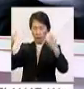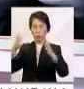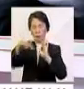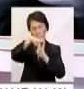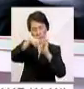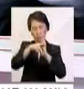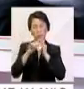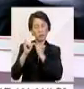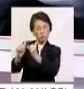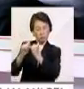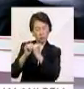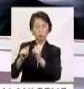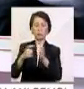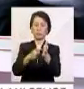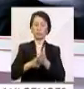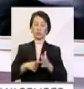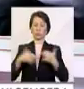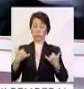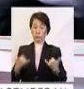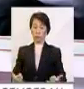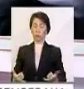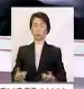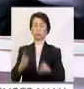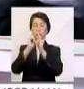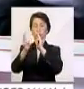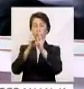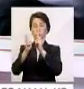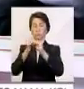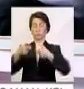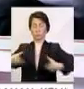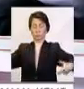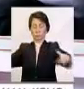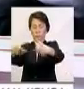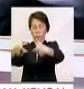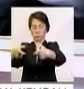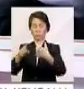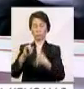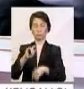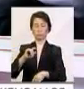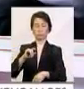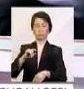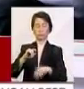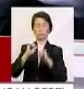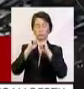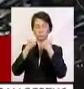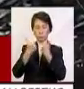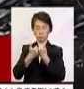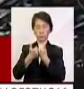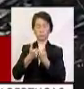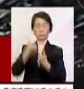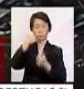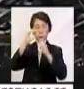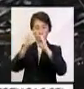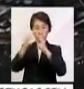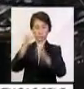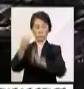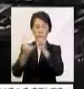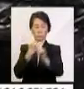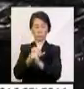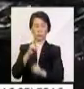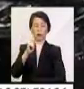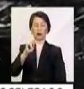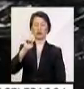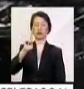peraturan seiring keperluan masa kini. Berucap dalam persidangan Plenipotensiari Kesatuan Telekomunikasi Antarabangsa